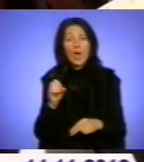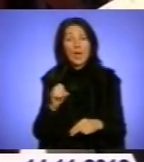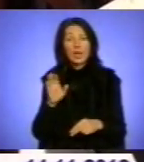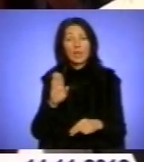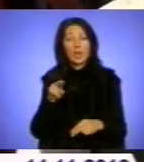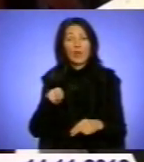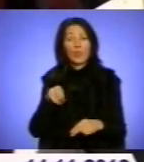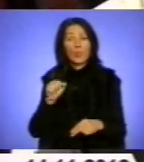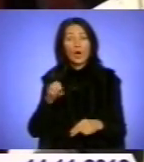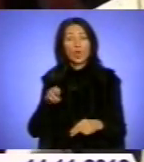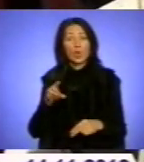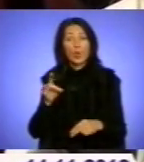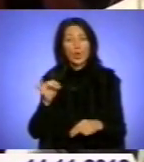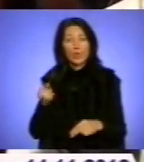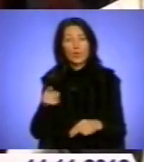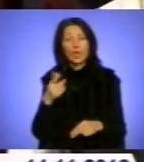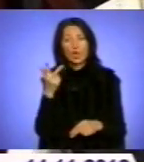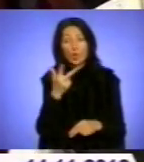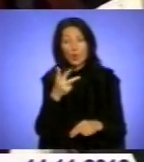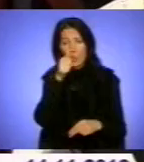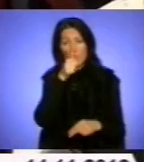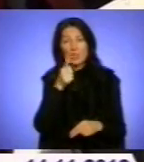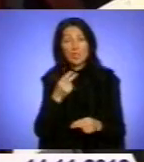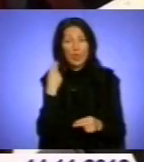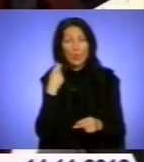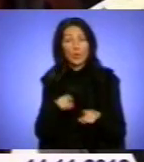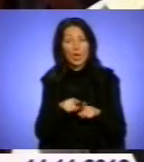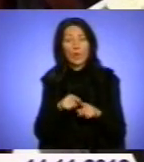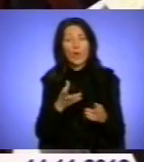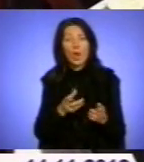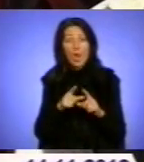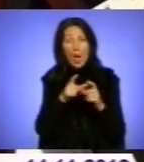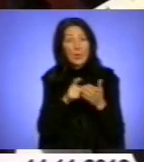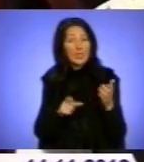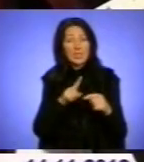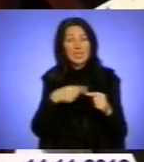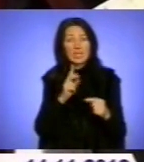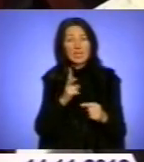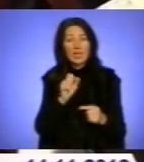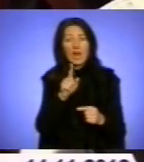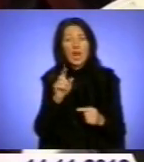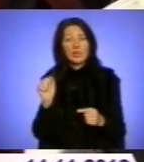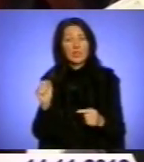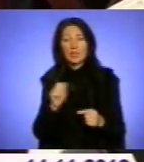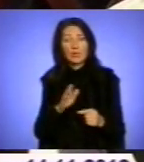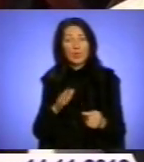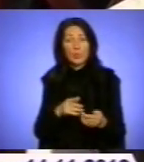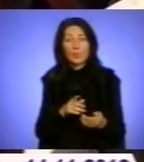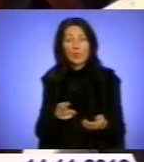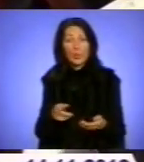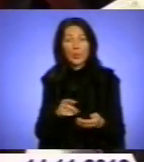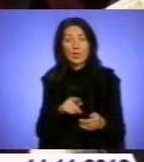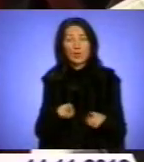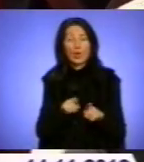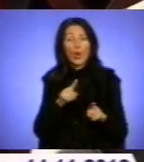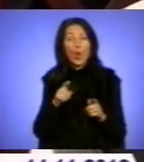них трьохмісячний борг, таке ж саме, платіжки не проходять через казначейство в Луганську. Так що це питання не тільки міста Тернополя, але й інших